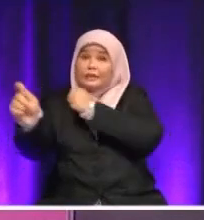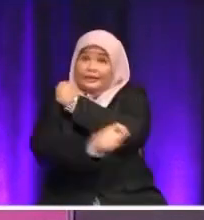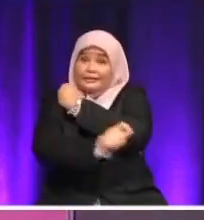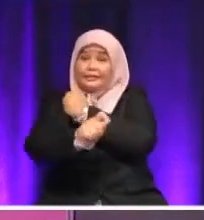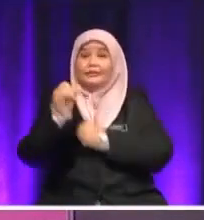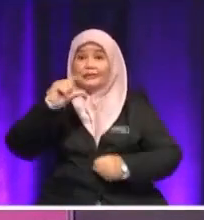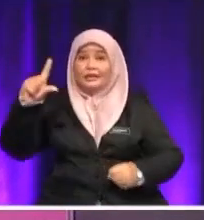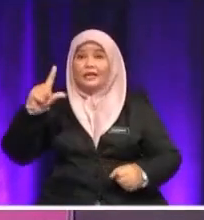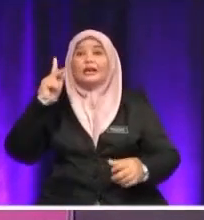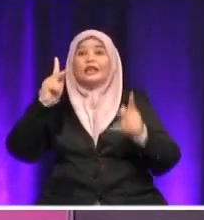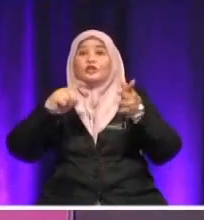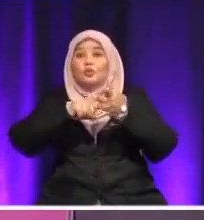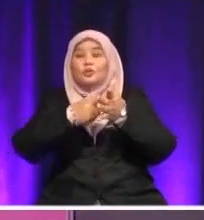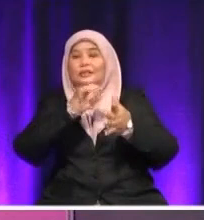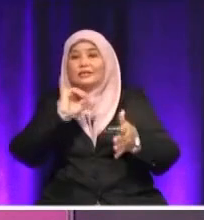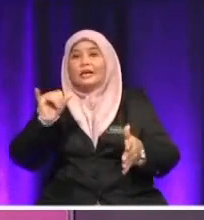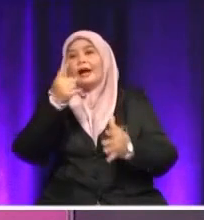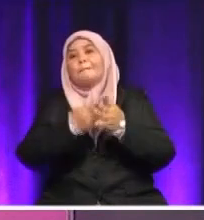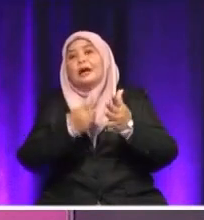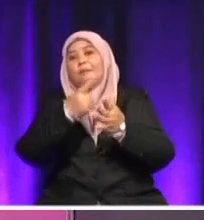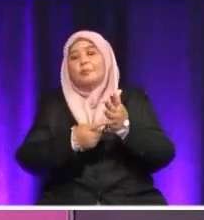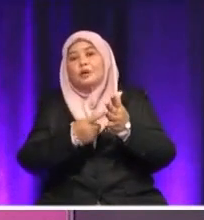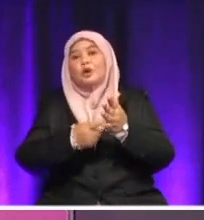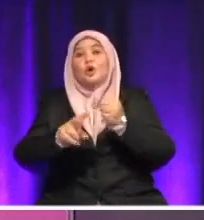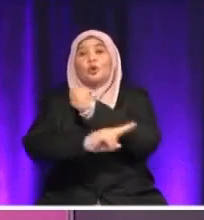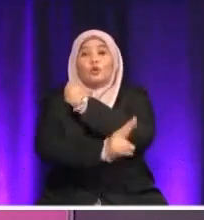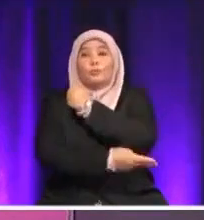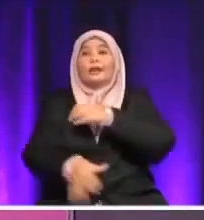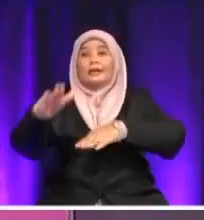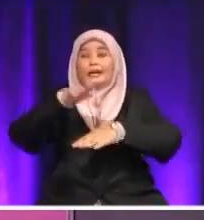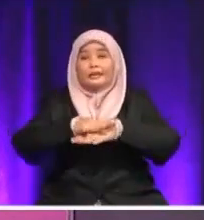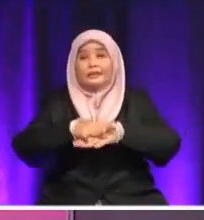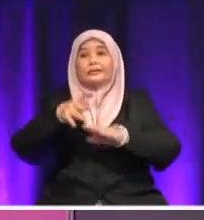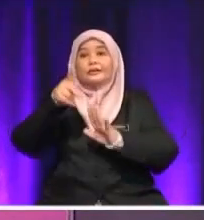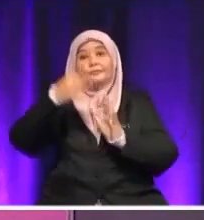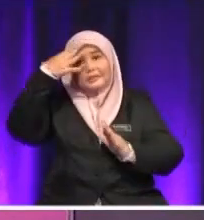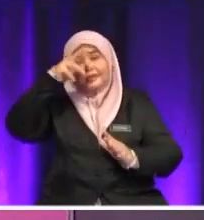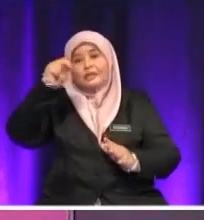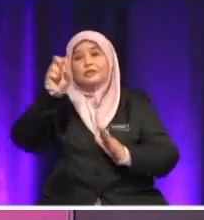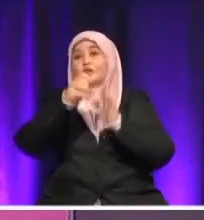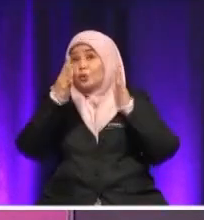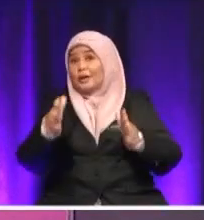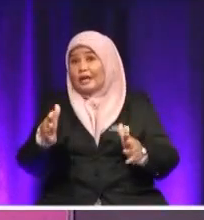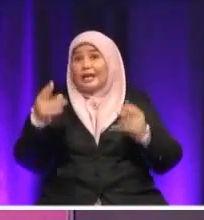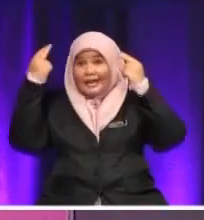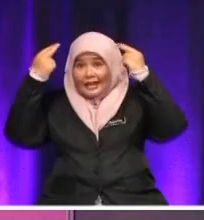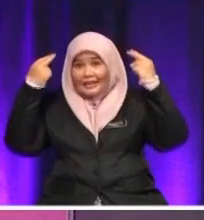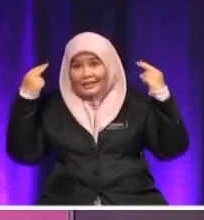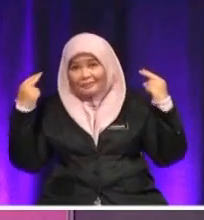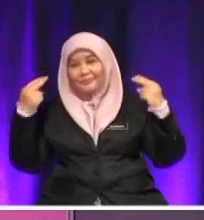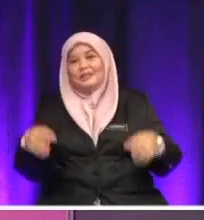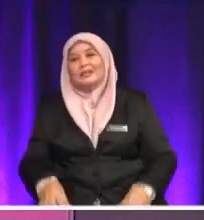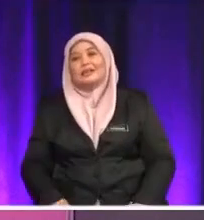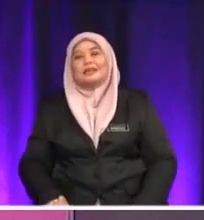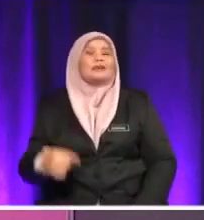ialah kata kunci dia apa-apa hukuman yang dijatuhkan atas kebijaksanaan seorang hakim. Betul. Jadi kita